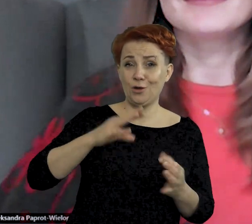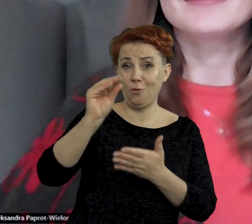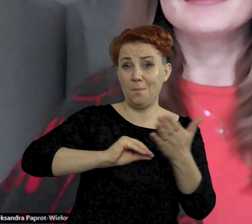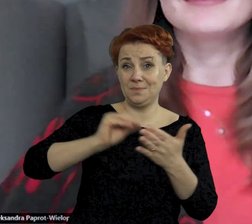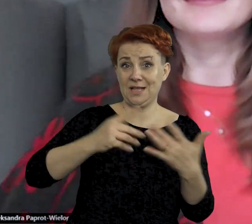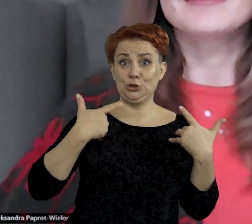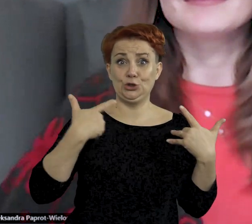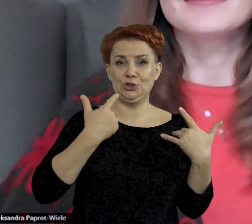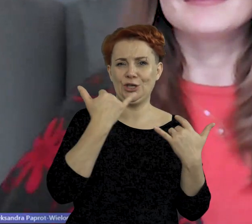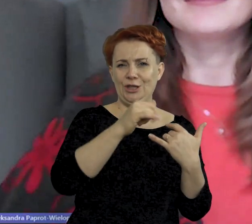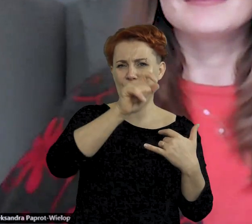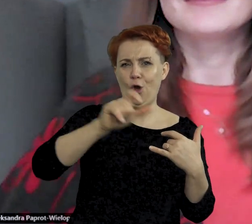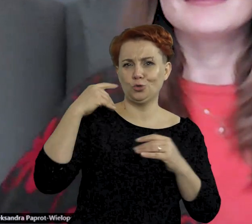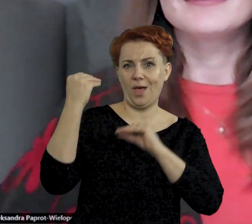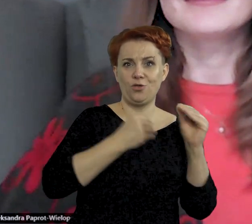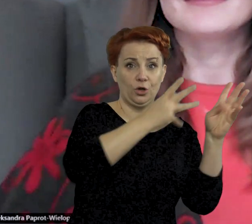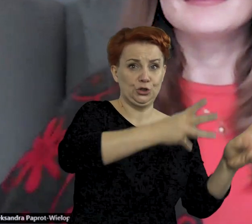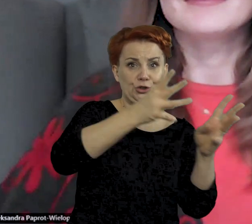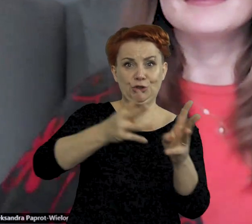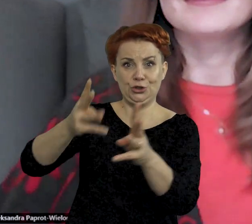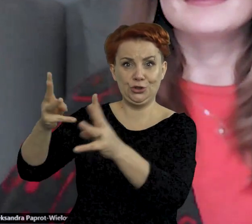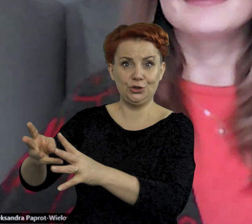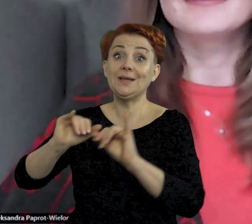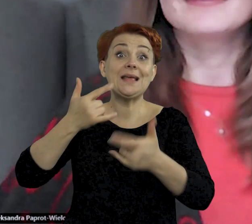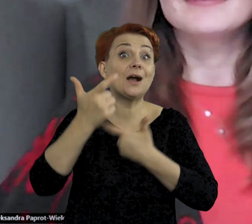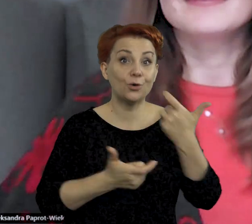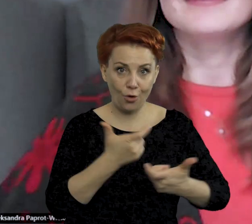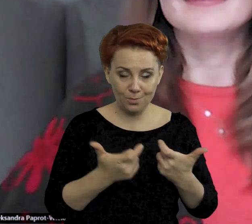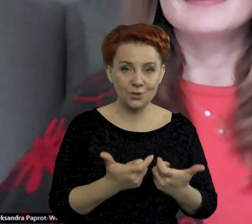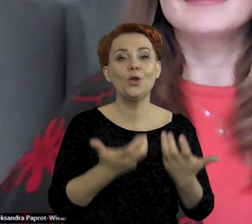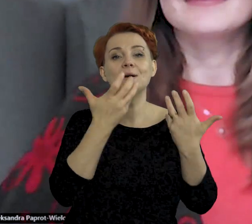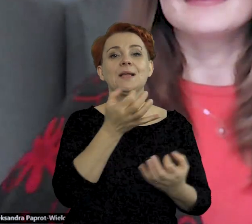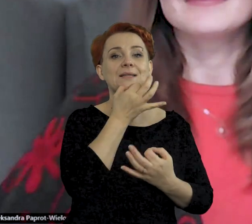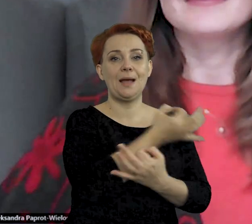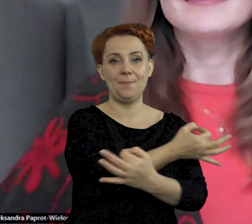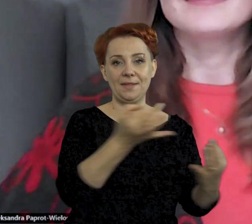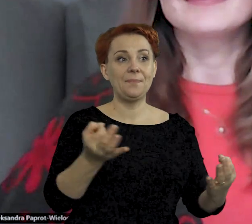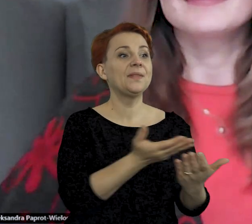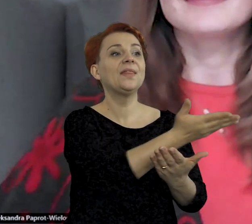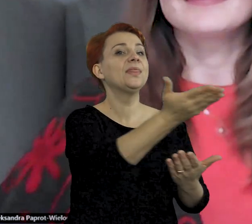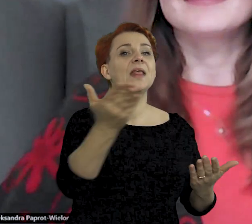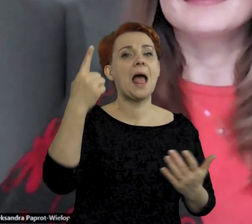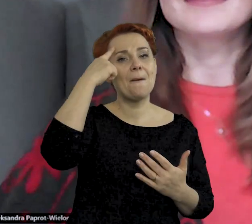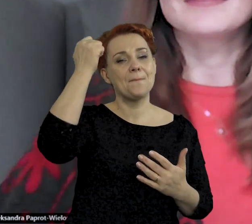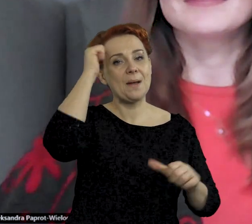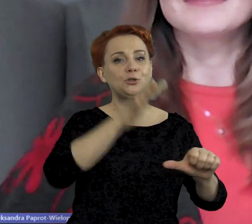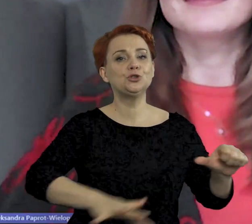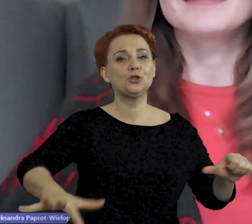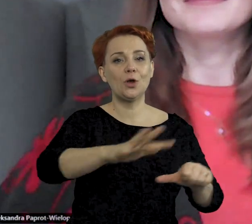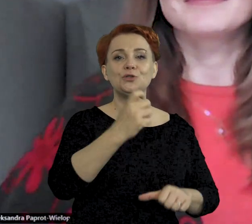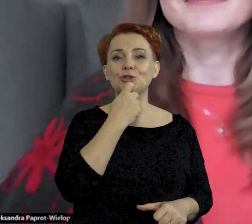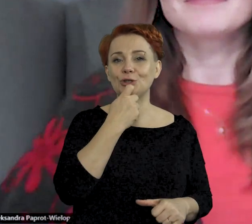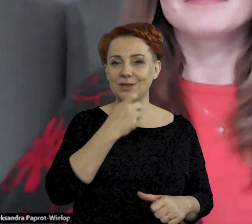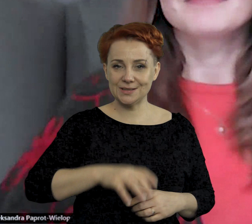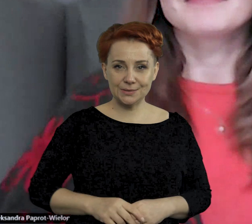oraz w jaki sposób tego można dokonywać, chciałabym Wam zadać pytanie. Czym jest dla Was pamięć środowiskowa?